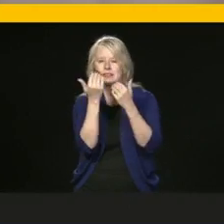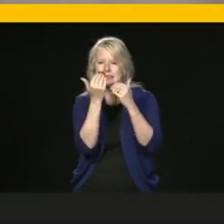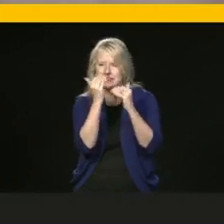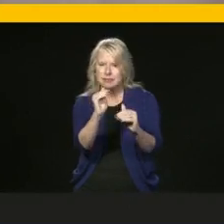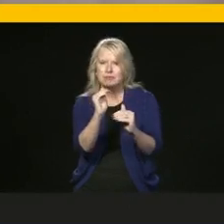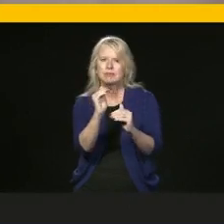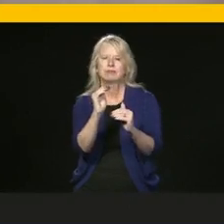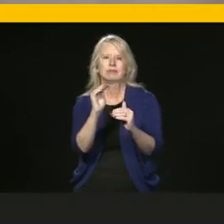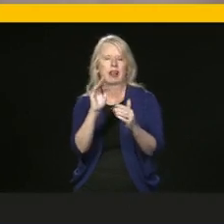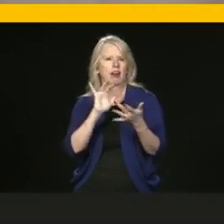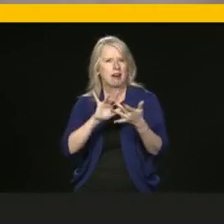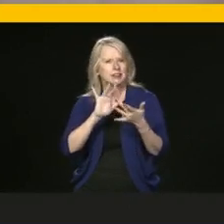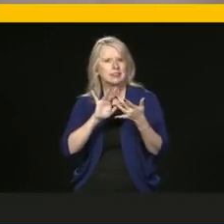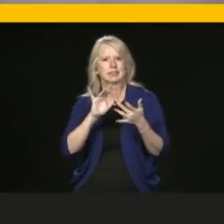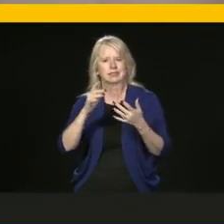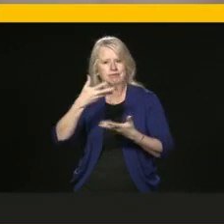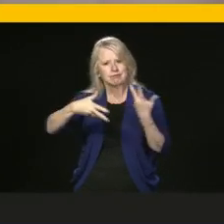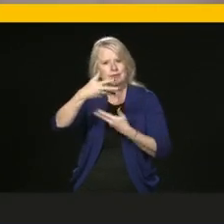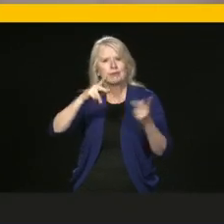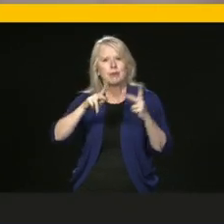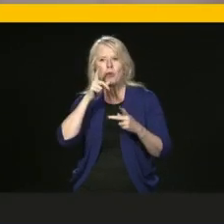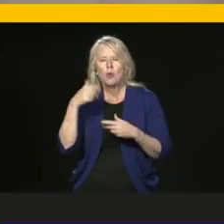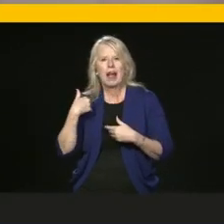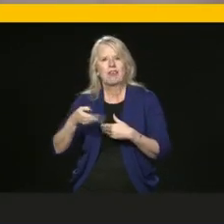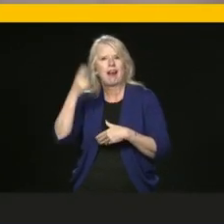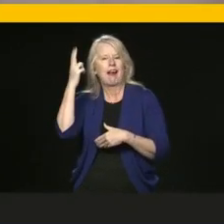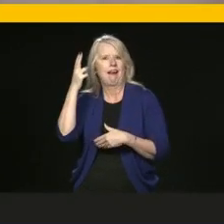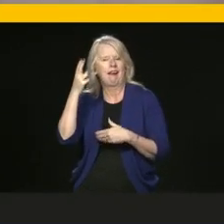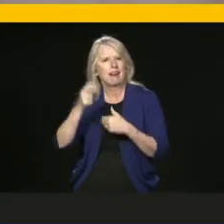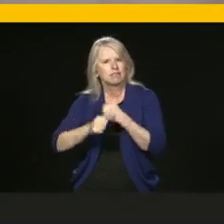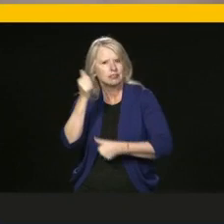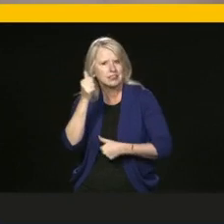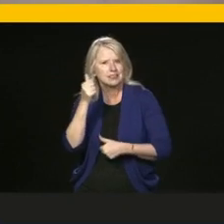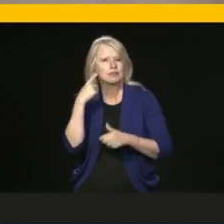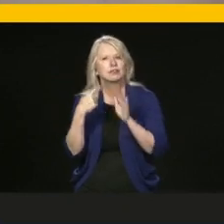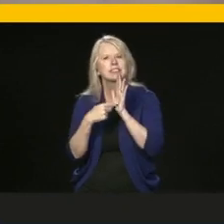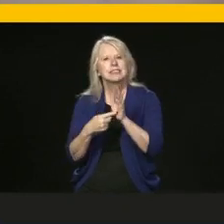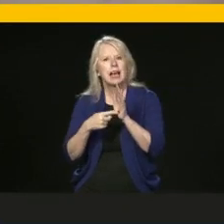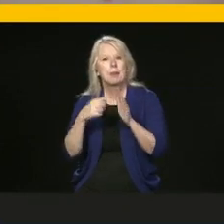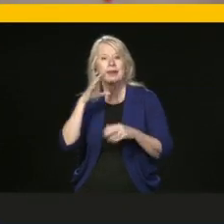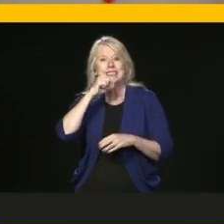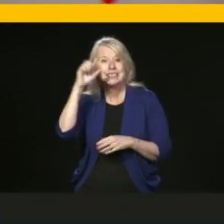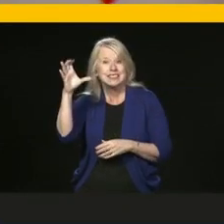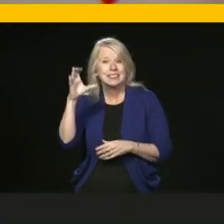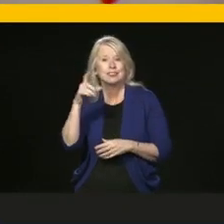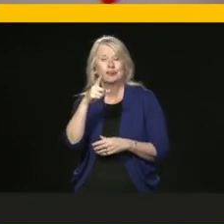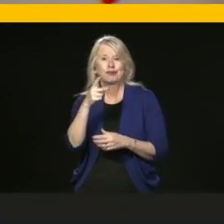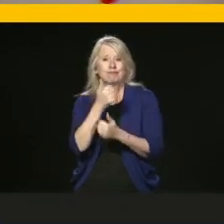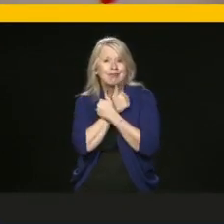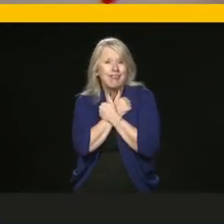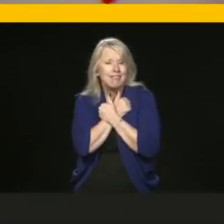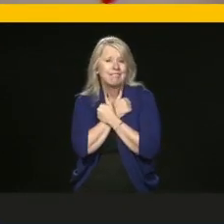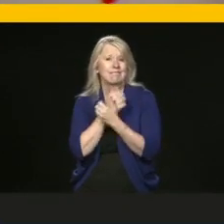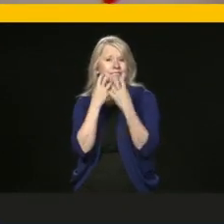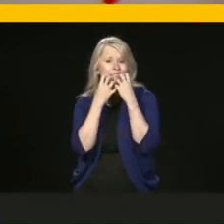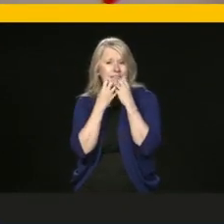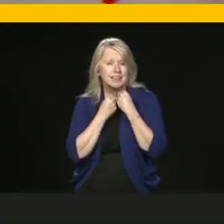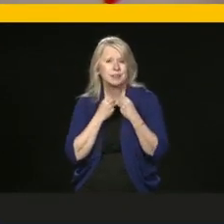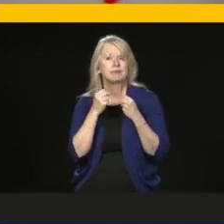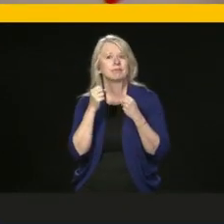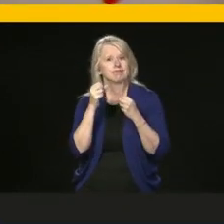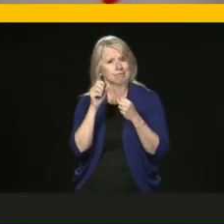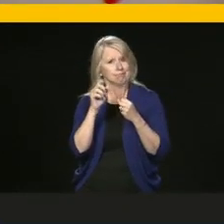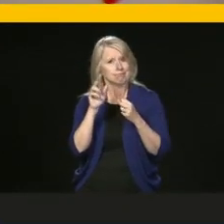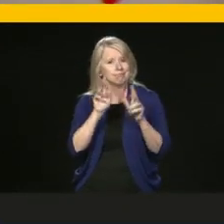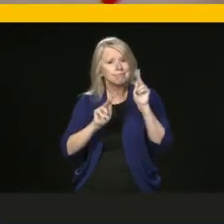risk, such as all those seniors who you love, and people in poor health.